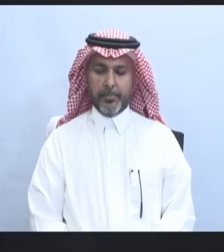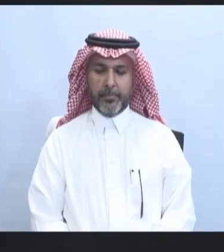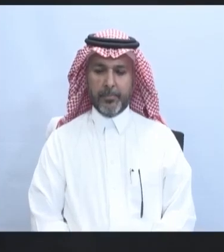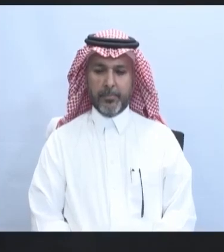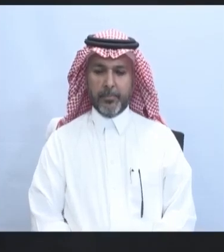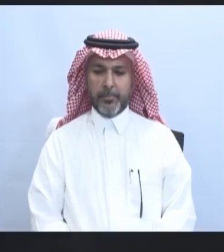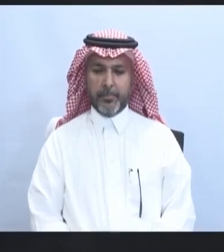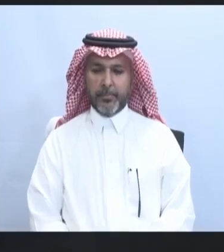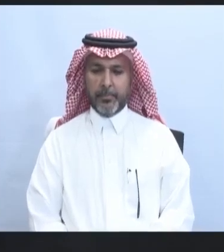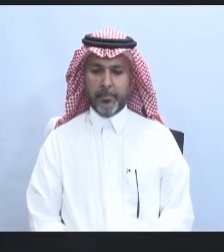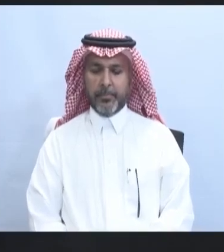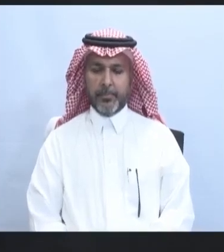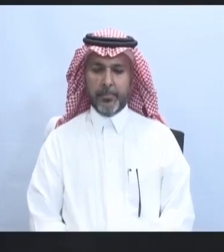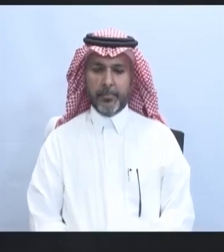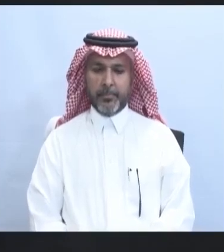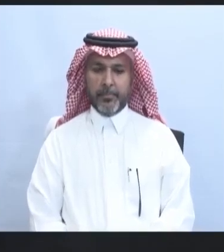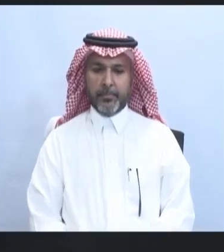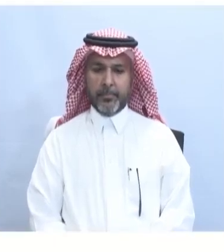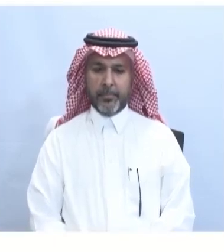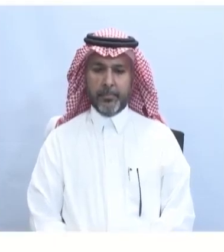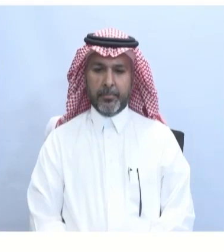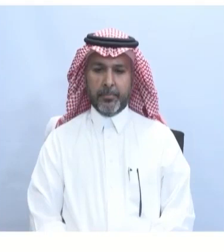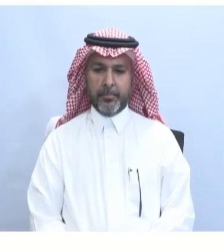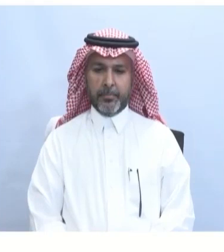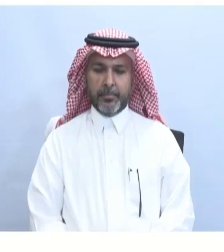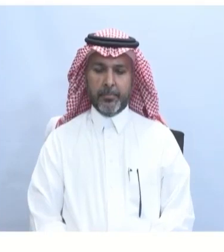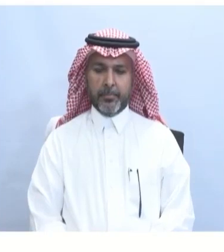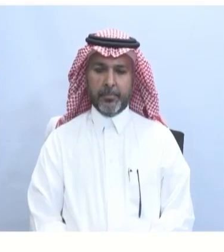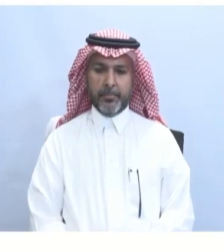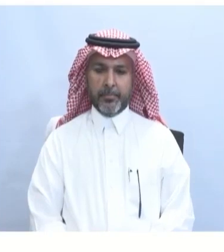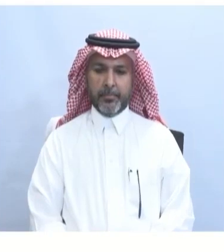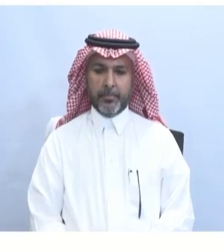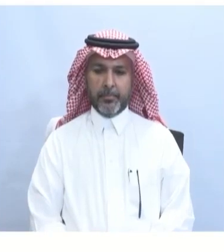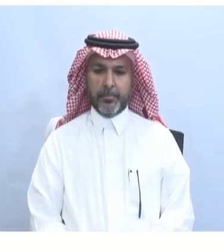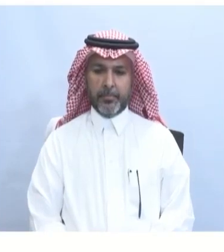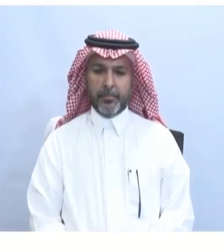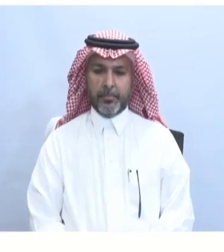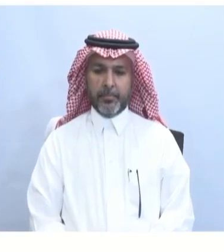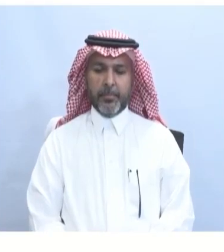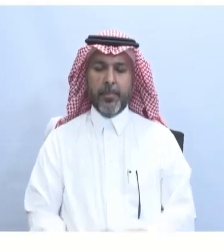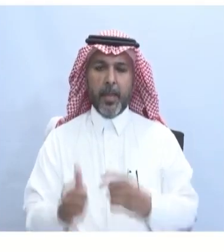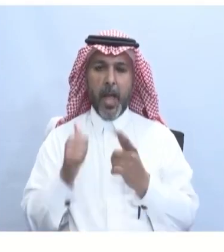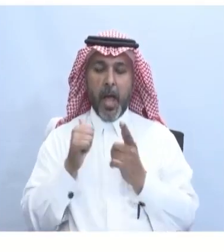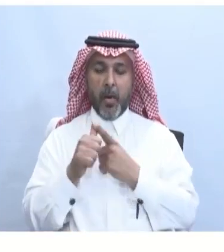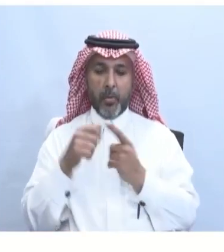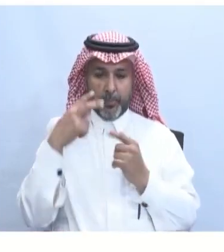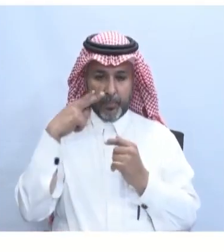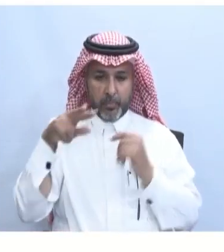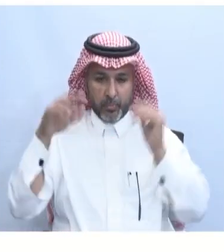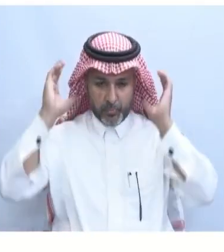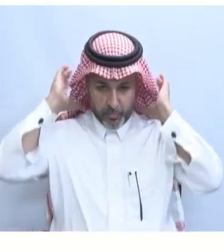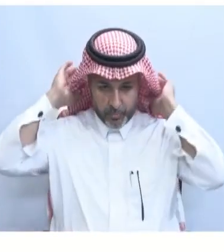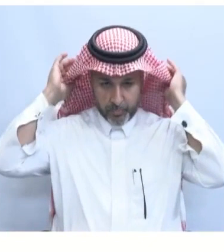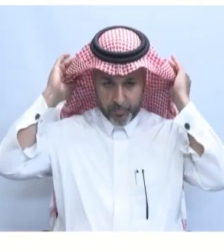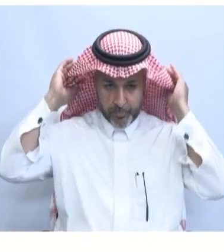منجزات الحضاره الاسلاميه الحضاره الاسلاميه نفكر ونستنتج